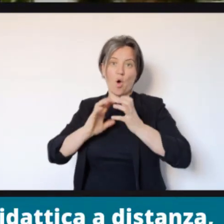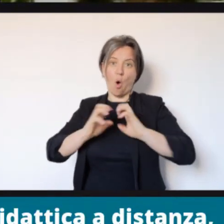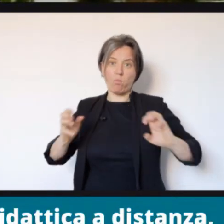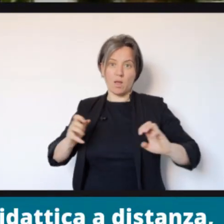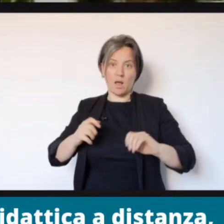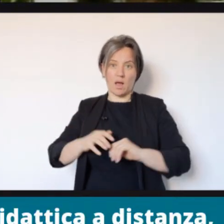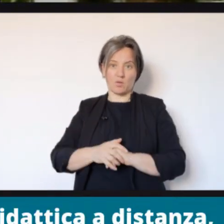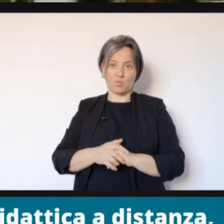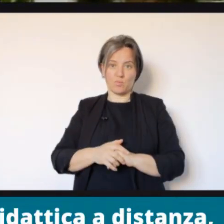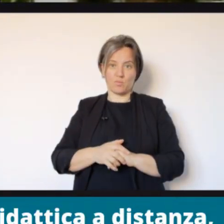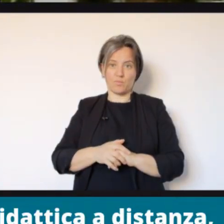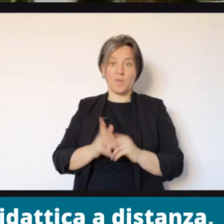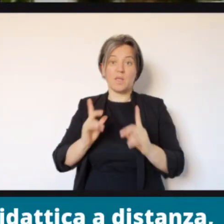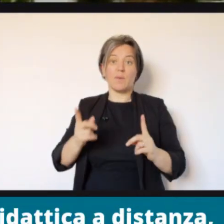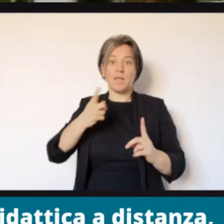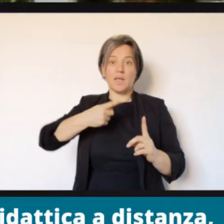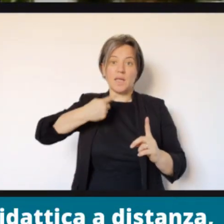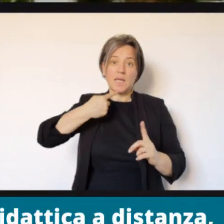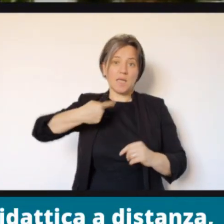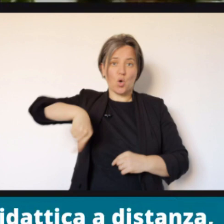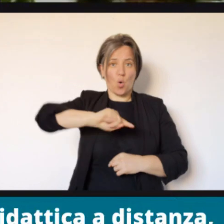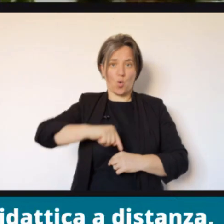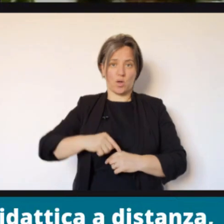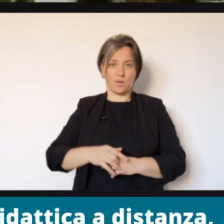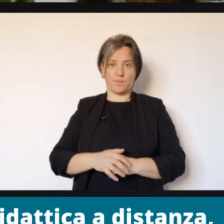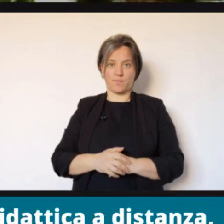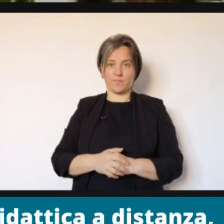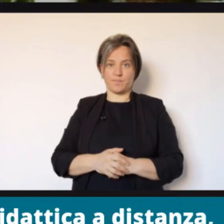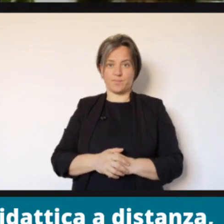quotidiana. Questo dipenderà da noi.